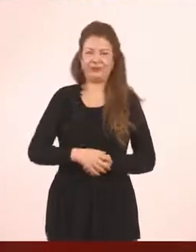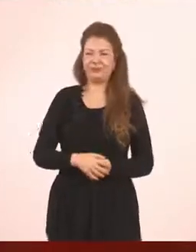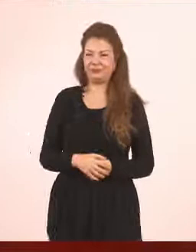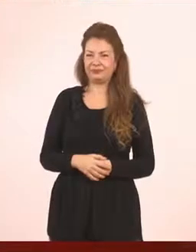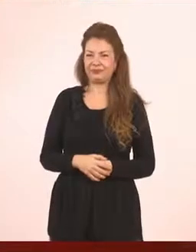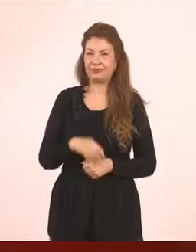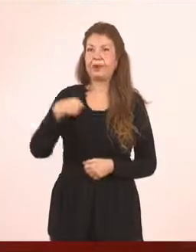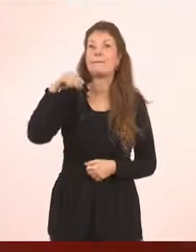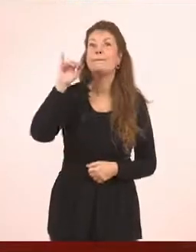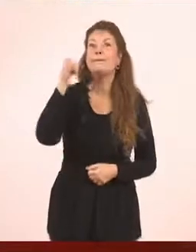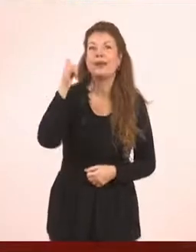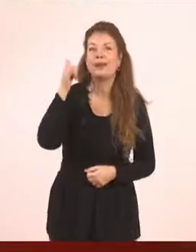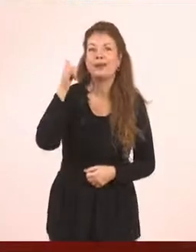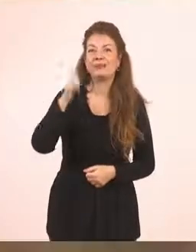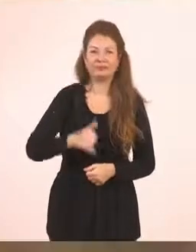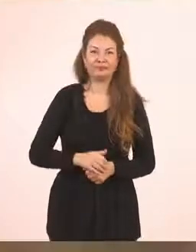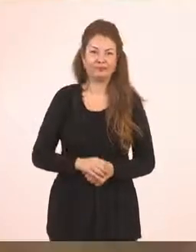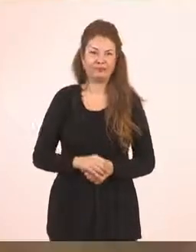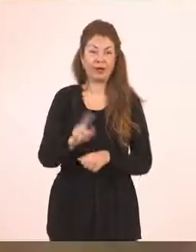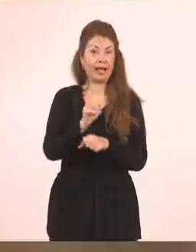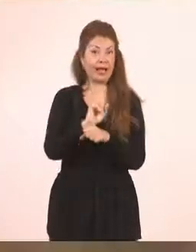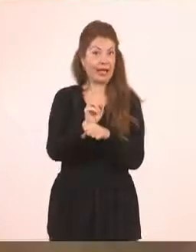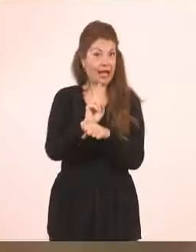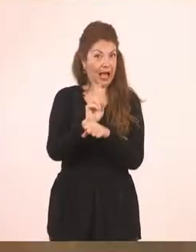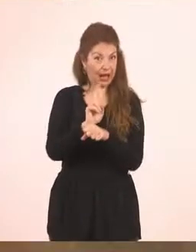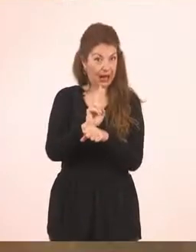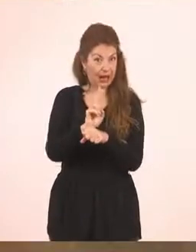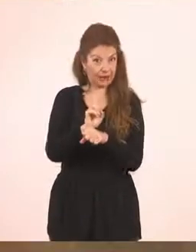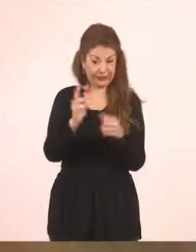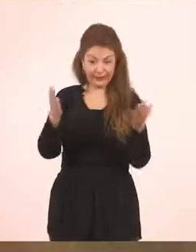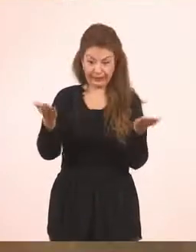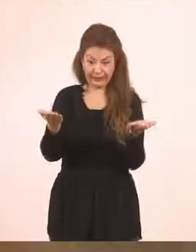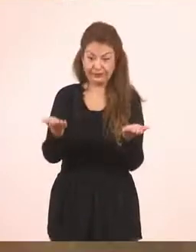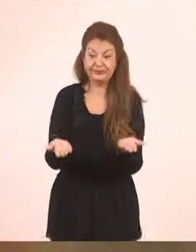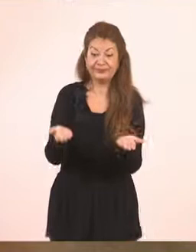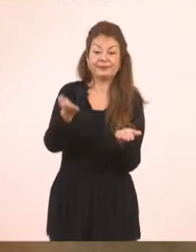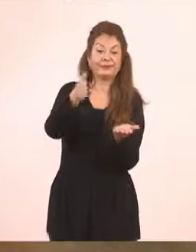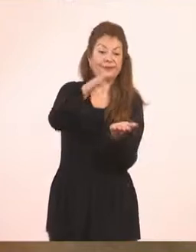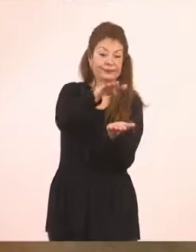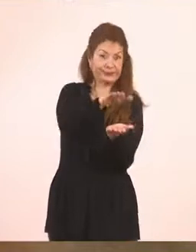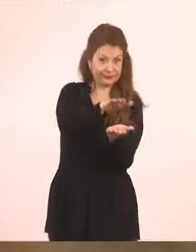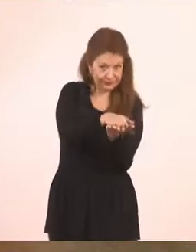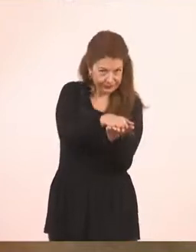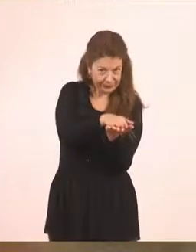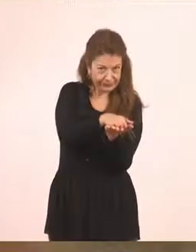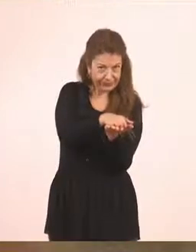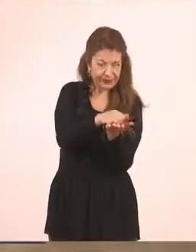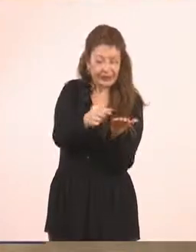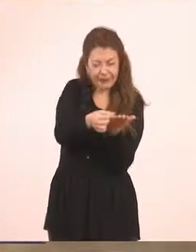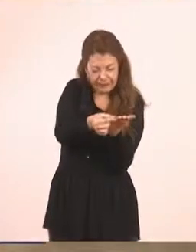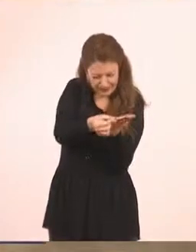θα βάλω μπλε. Εγώ θα πάρω το χαρτί. Θα το διπλώσω και θα ακολουθήσουμε την ίδια